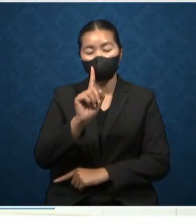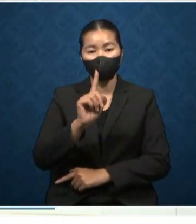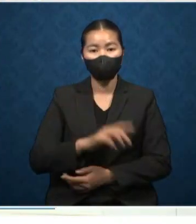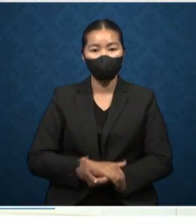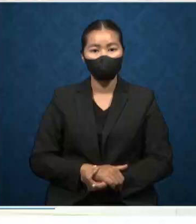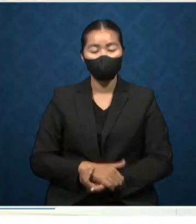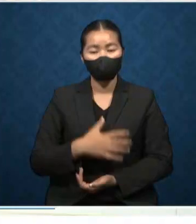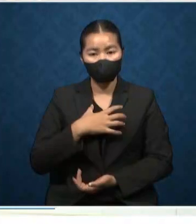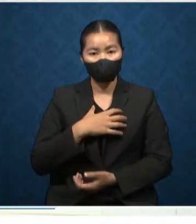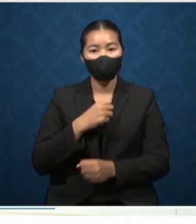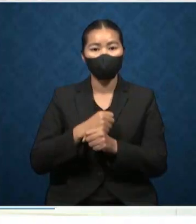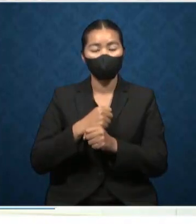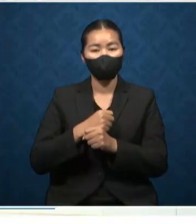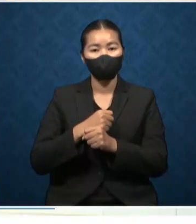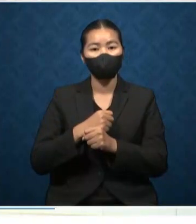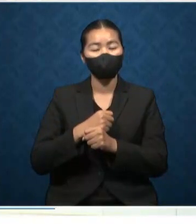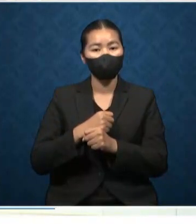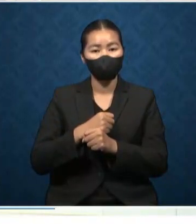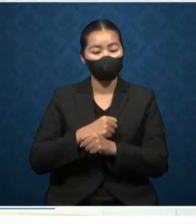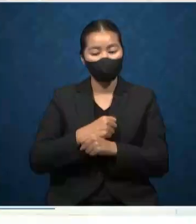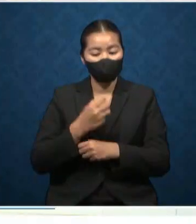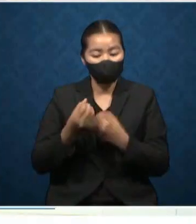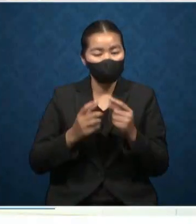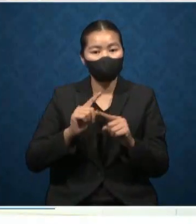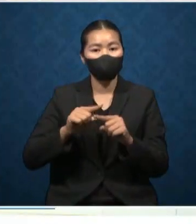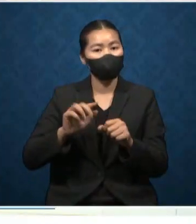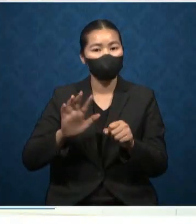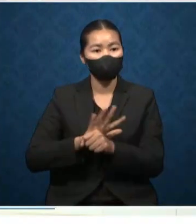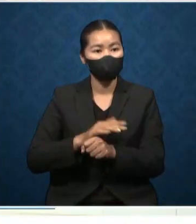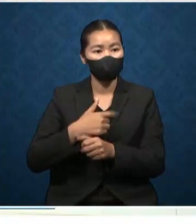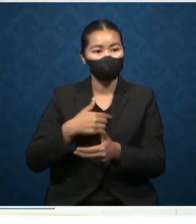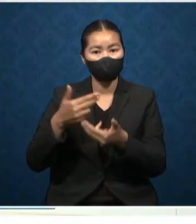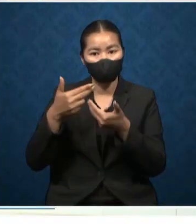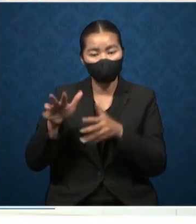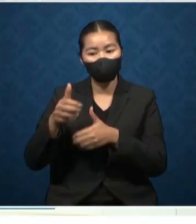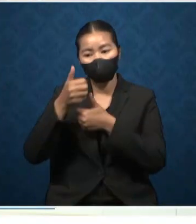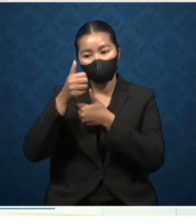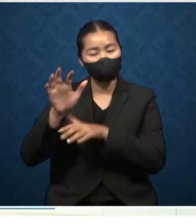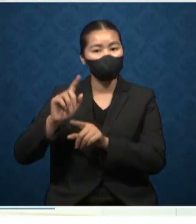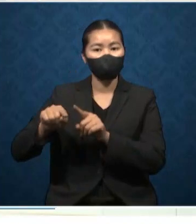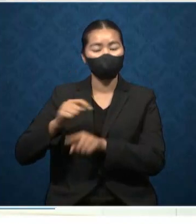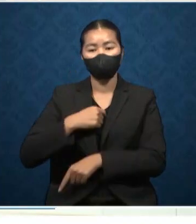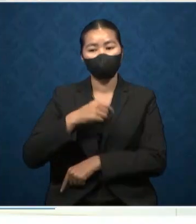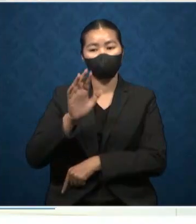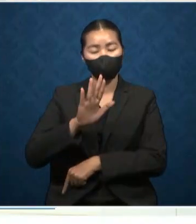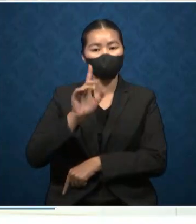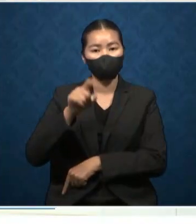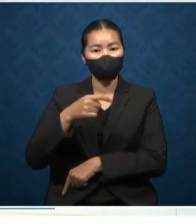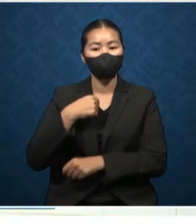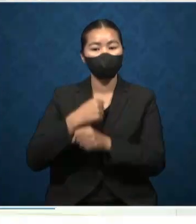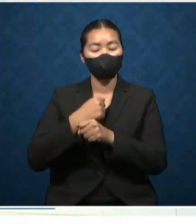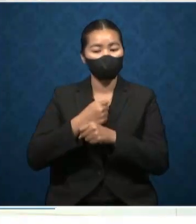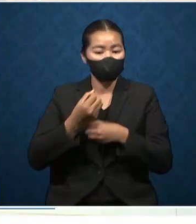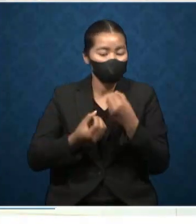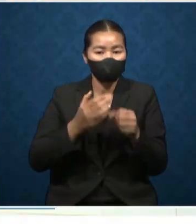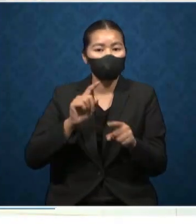ผมจะทำอย่เต็ที่สุดคามสามารถครับจะไม่ปลอยปะละเลยให้เกิดกะบวนการที่ทำให้สัง